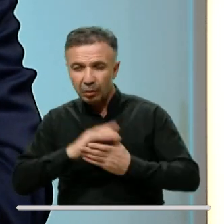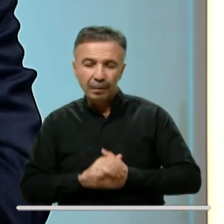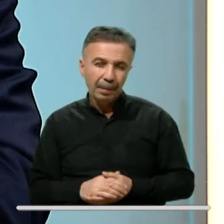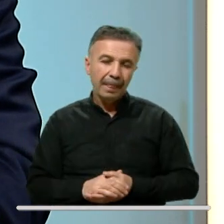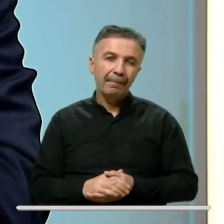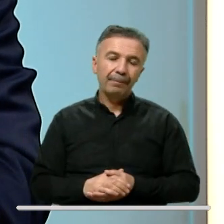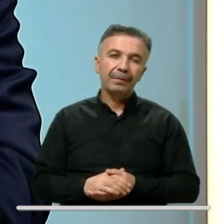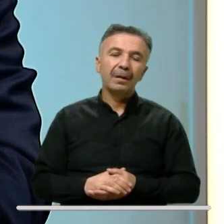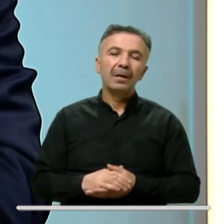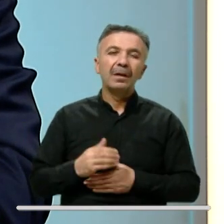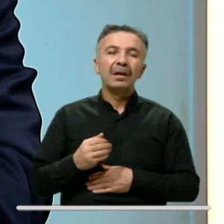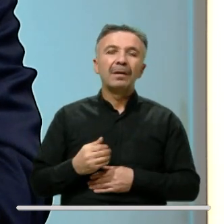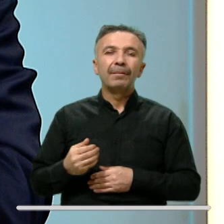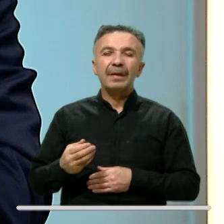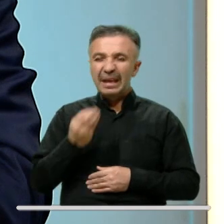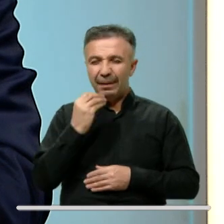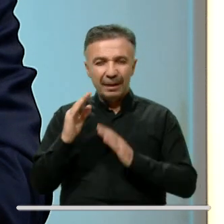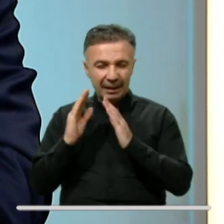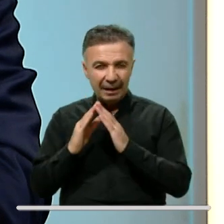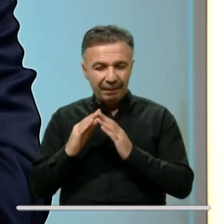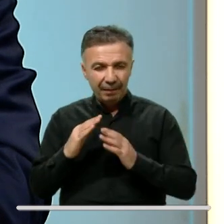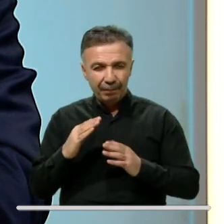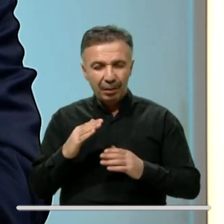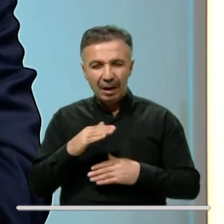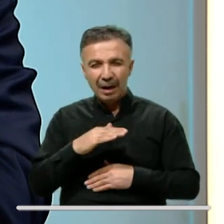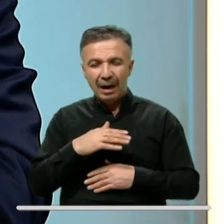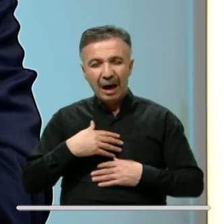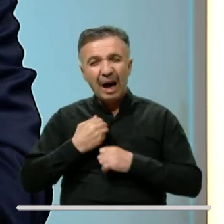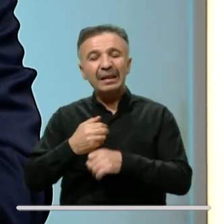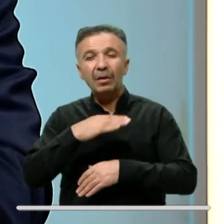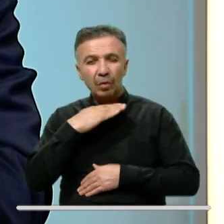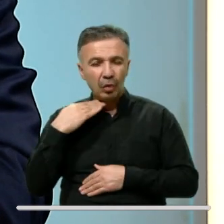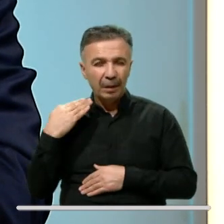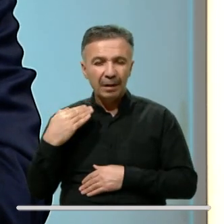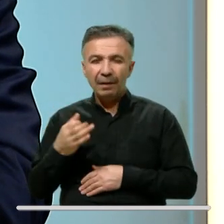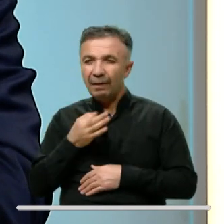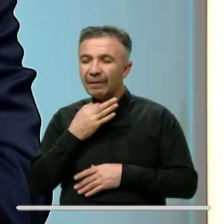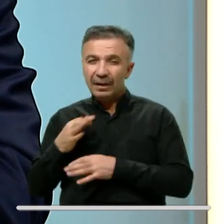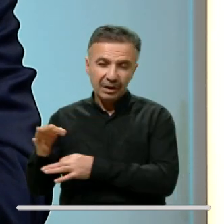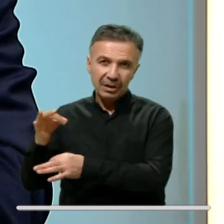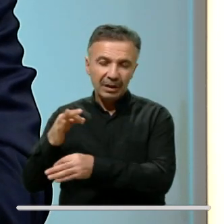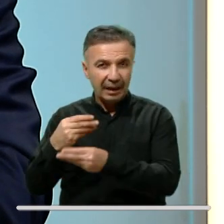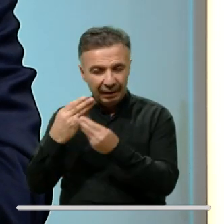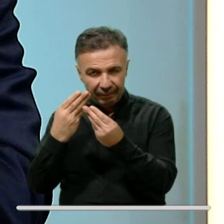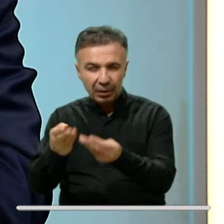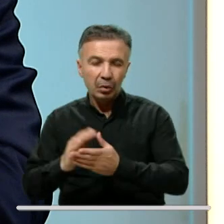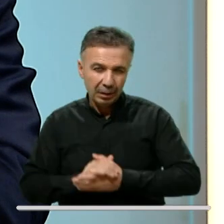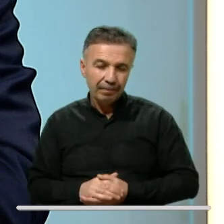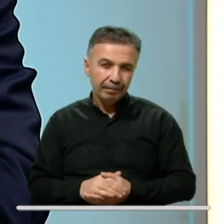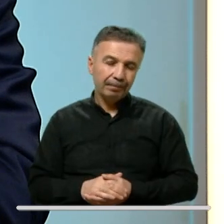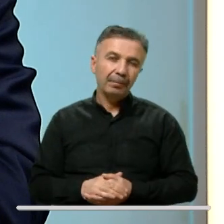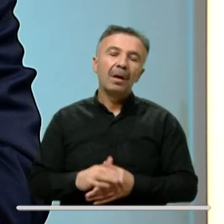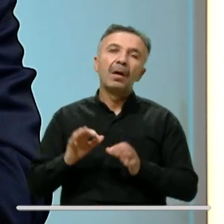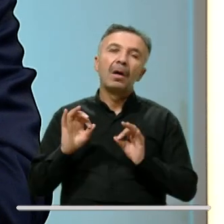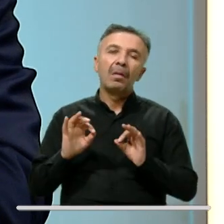fakirlere bunu ulaştırıyorsa, yani adak kurbanını bu yoksullara, fakirlere veriyorsa bu